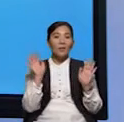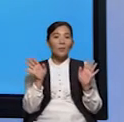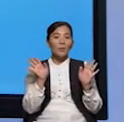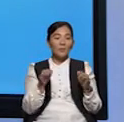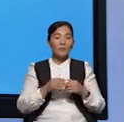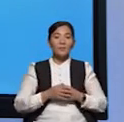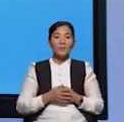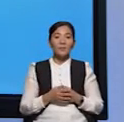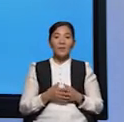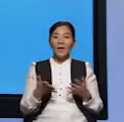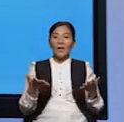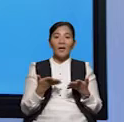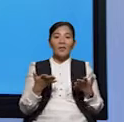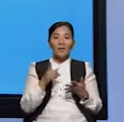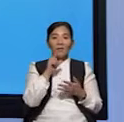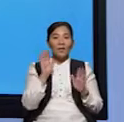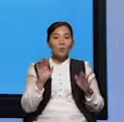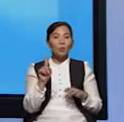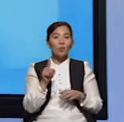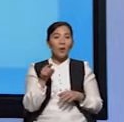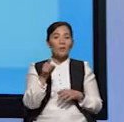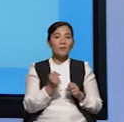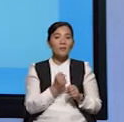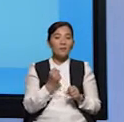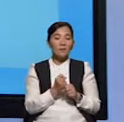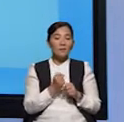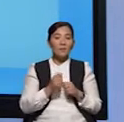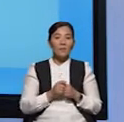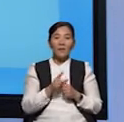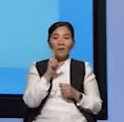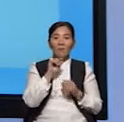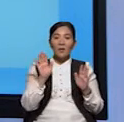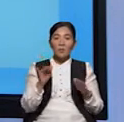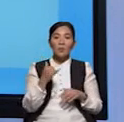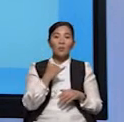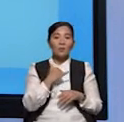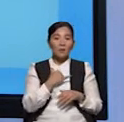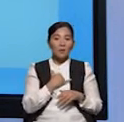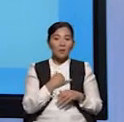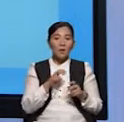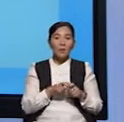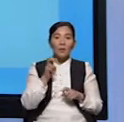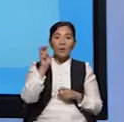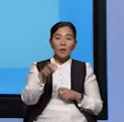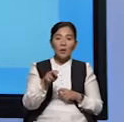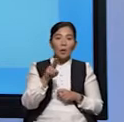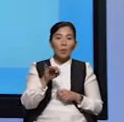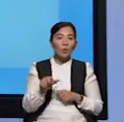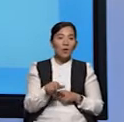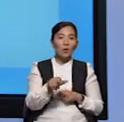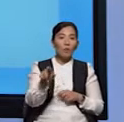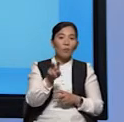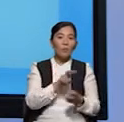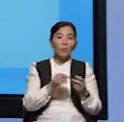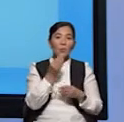воробьев. Какие же воробьи у нас? Что они делают? Воробьи у нас прыгают по дорожкам